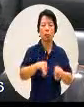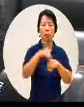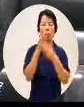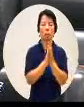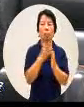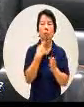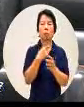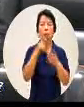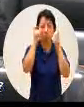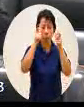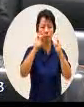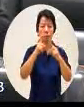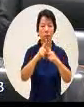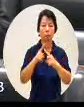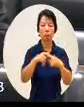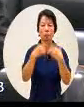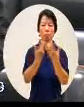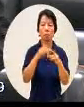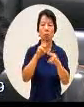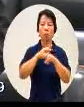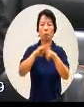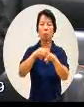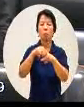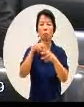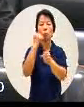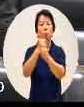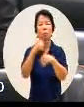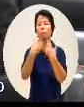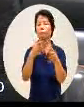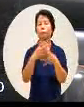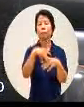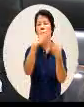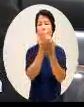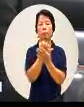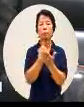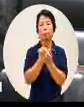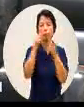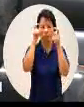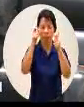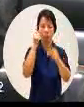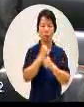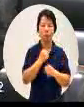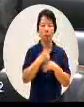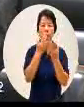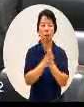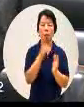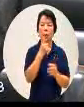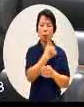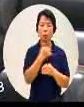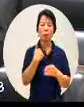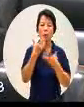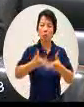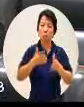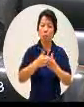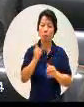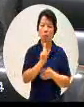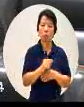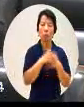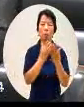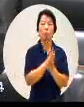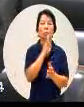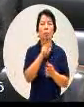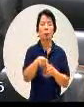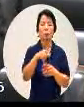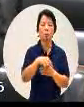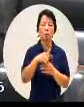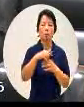弟不用到外面找工作提供高雄的子弟有比較好的就業機會那綠能產業為什麼重要因為是這個時